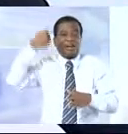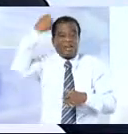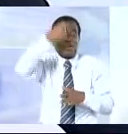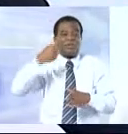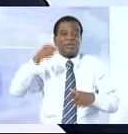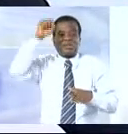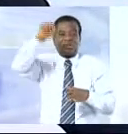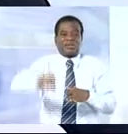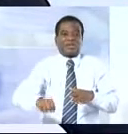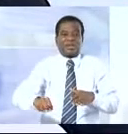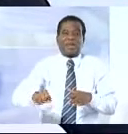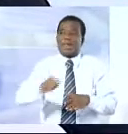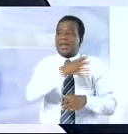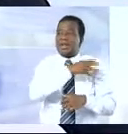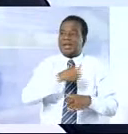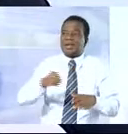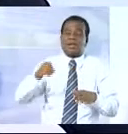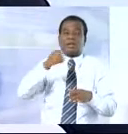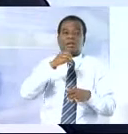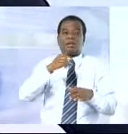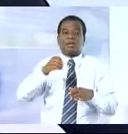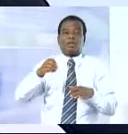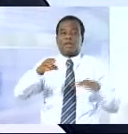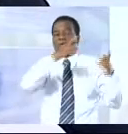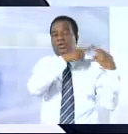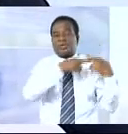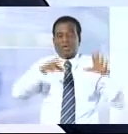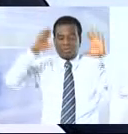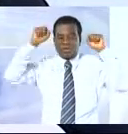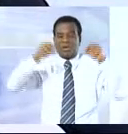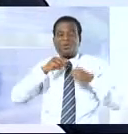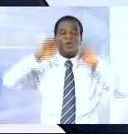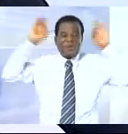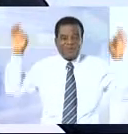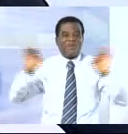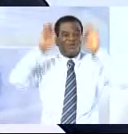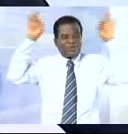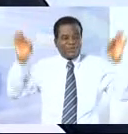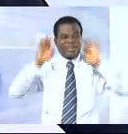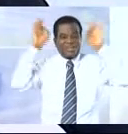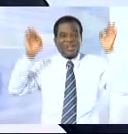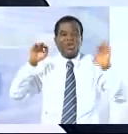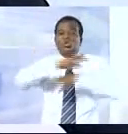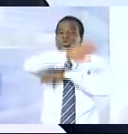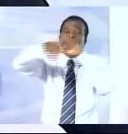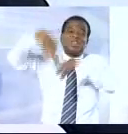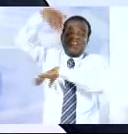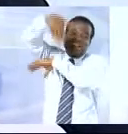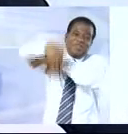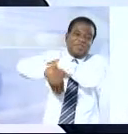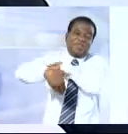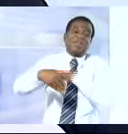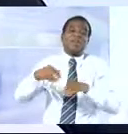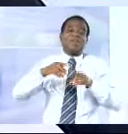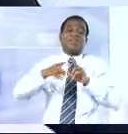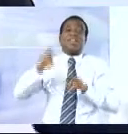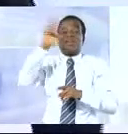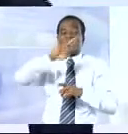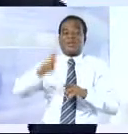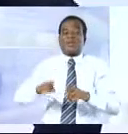presse sud-africaine. Des partisans du président ont célébré la future victoire de leur champion toute la nuit. La proclamation des résultats est